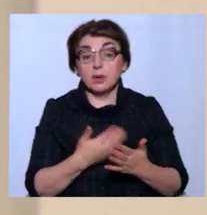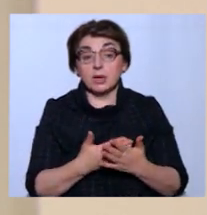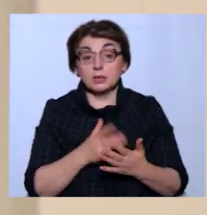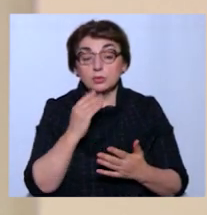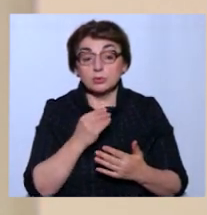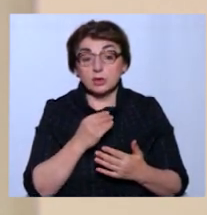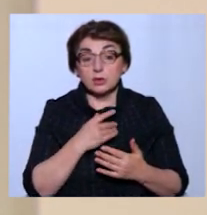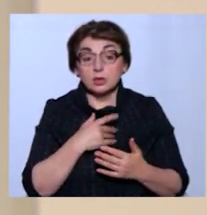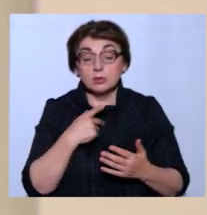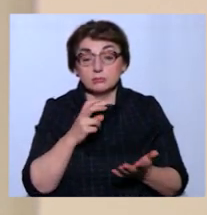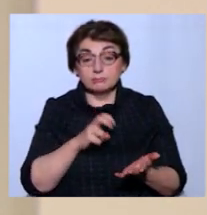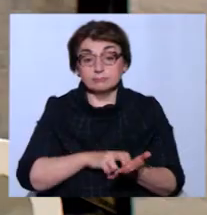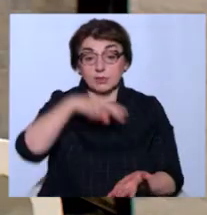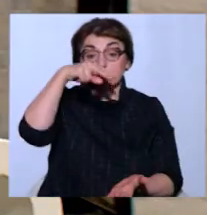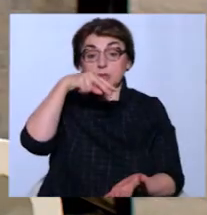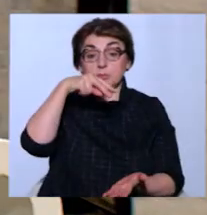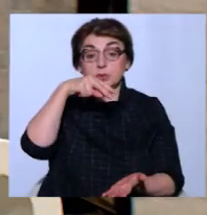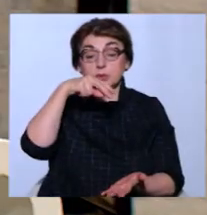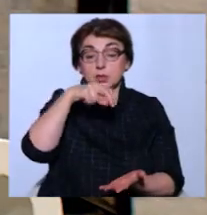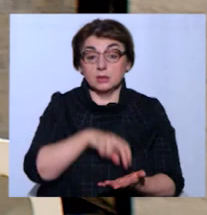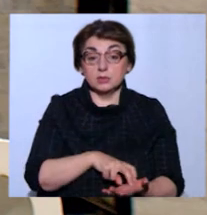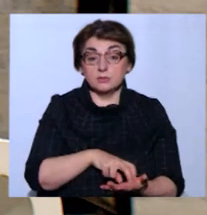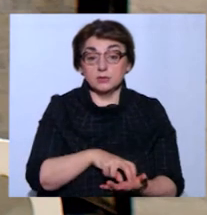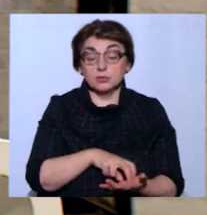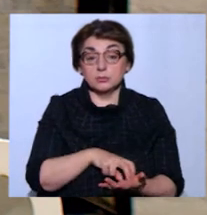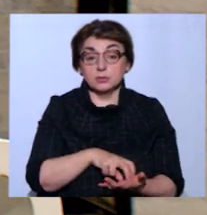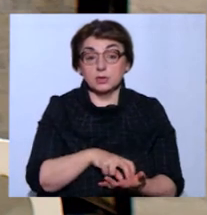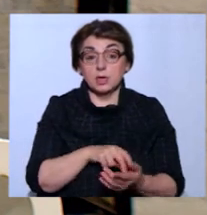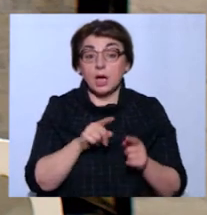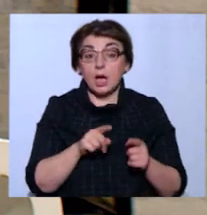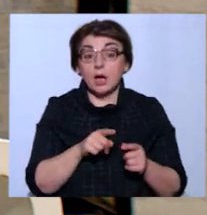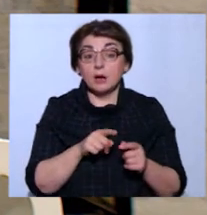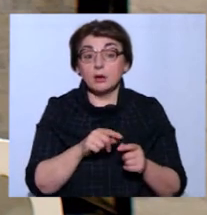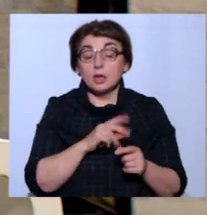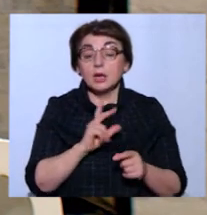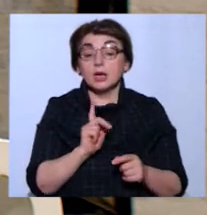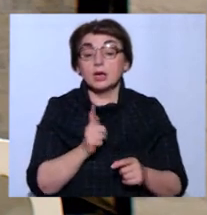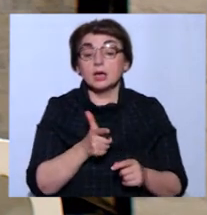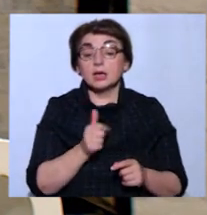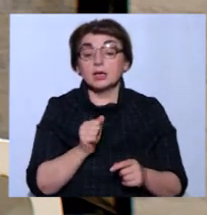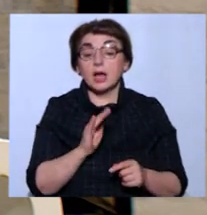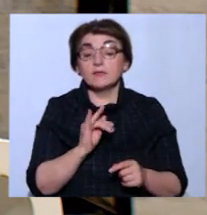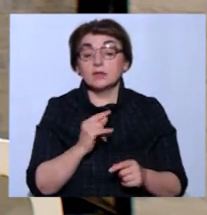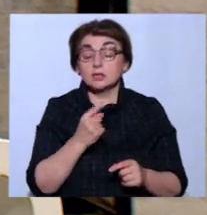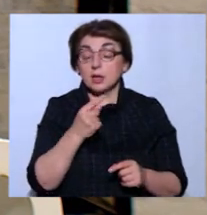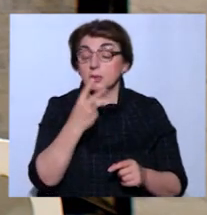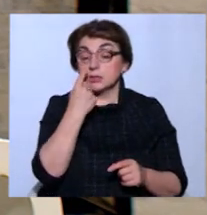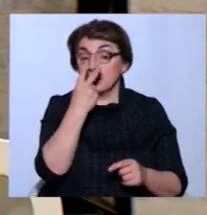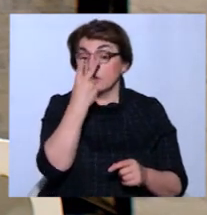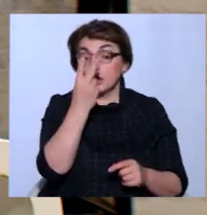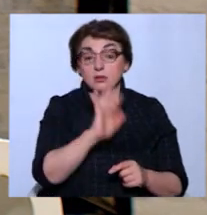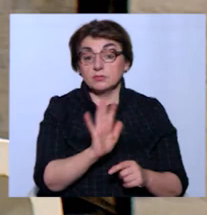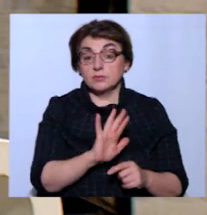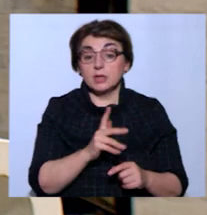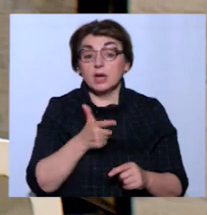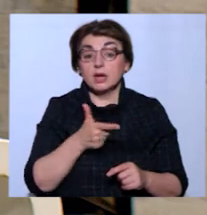როდესაც ჩვენ ხტებით ზემოთ, ისევ დაბლავეშვებით. ამას ქვია გრავიტაცია. ეს არის უხილავი ძალა,